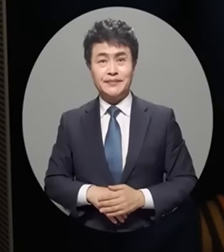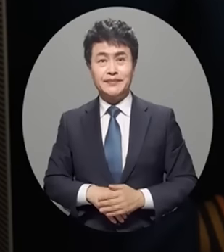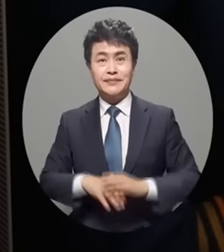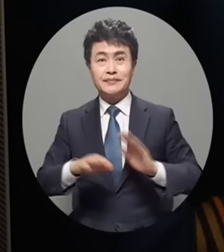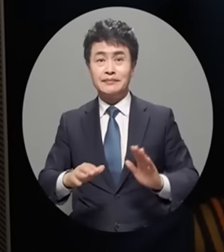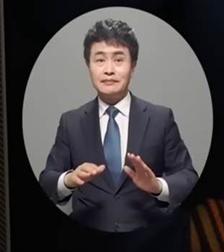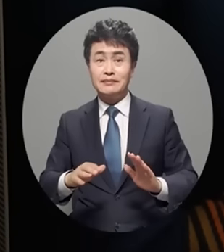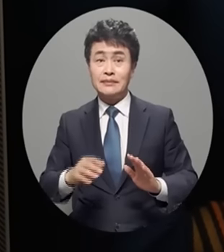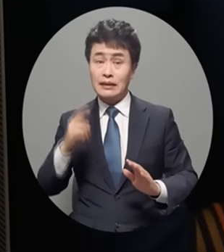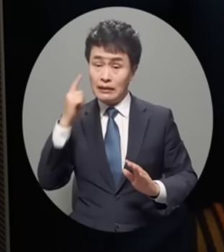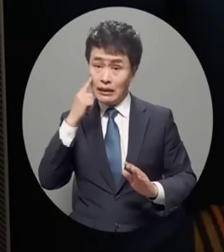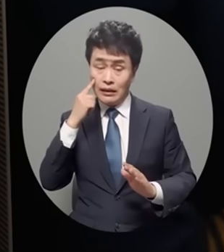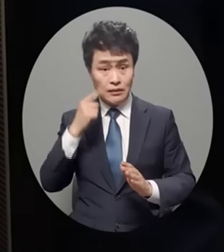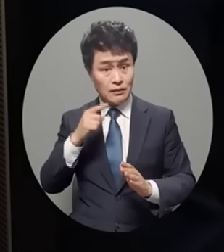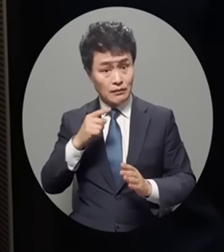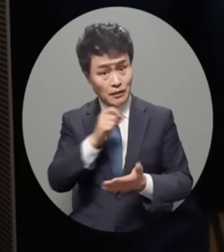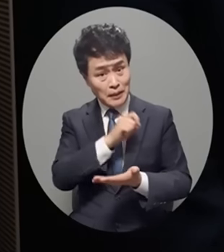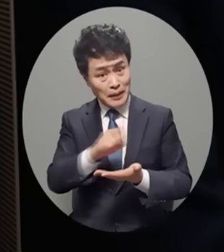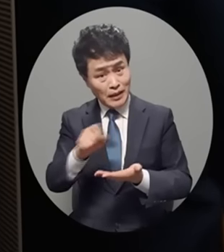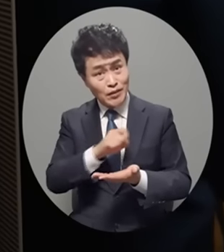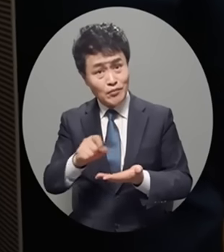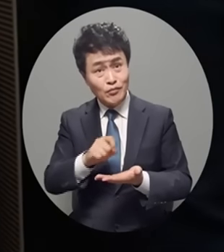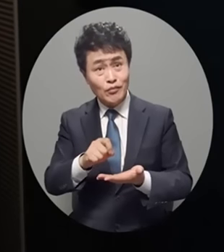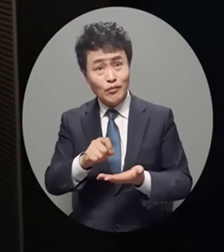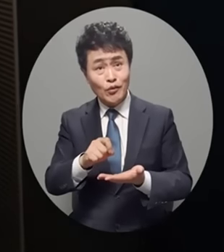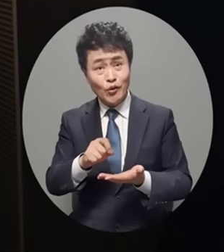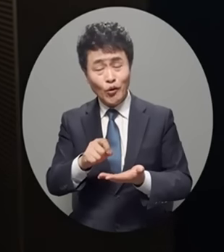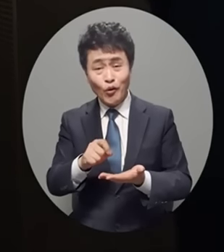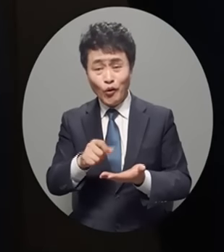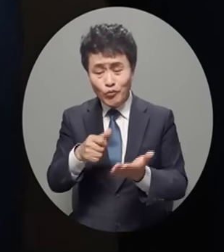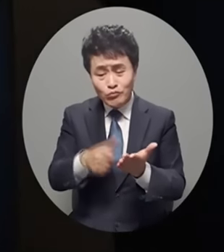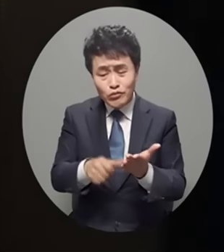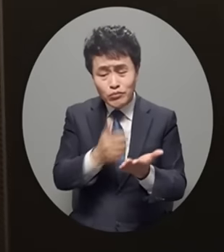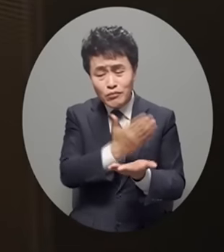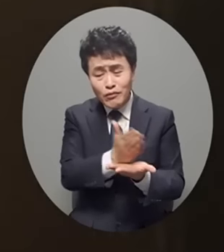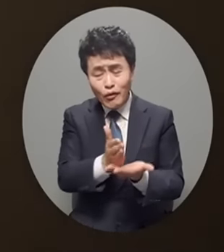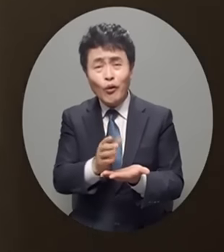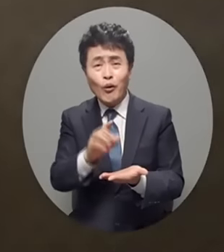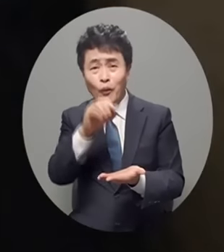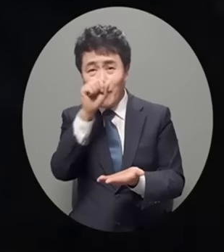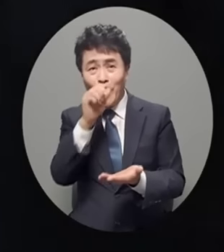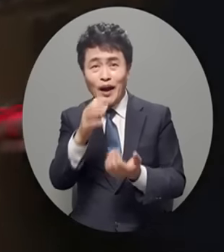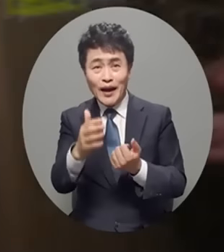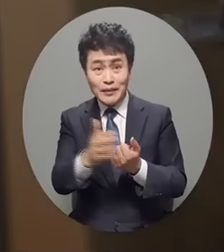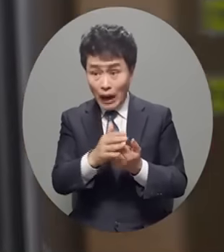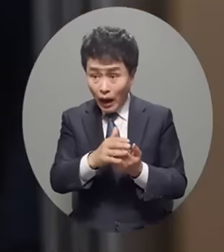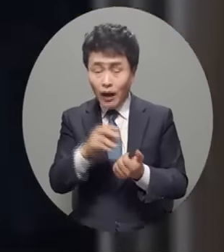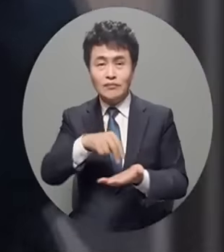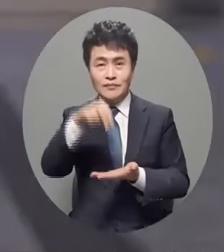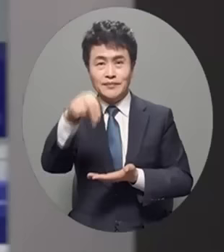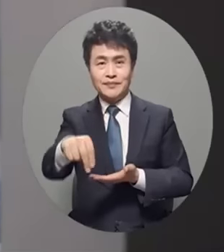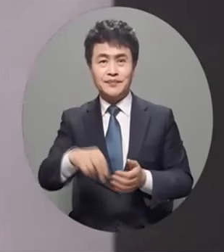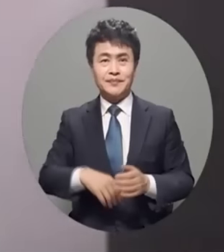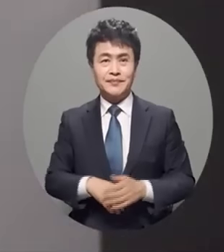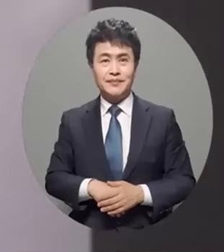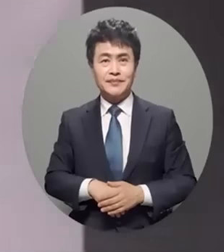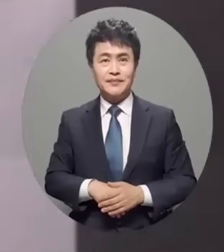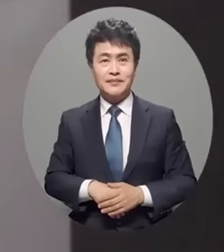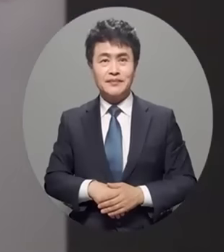생각한 건 필기구? 필기구. 저 문구류 되게 좋아해서. 아, 내려.